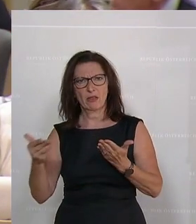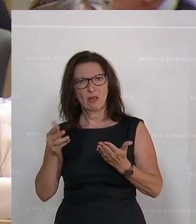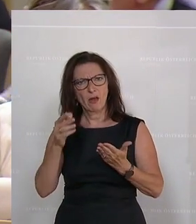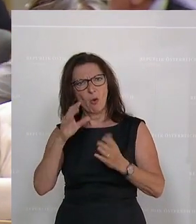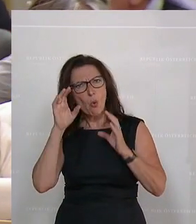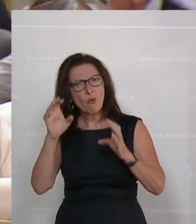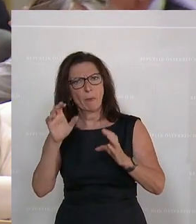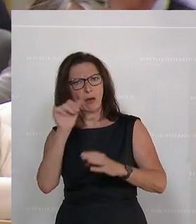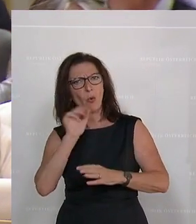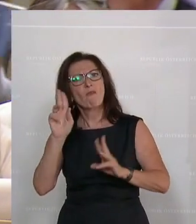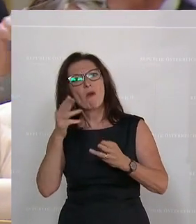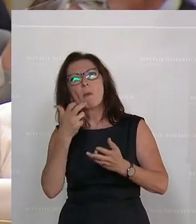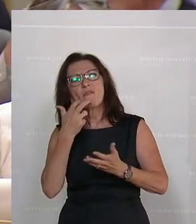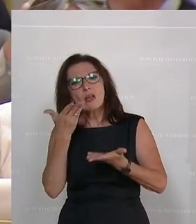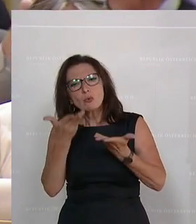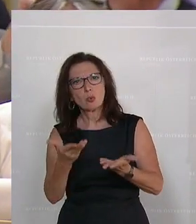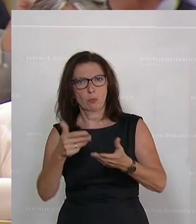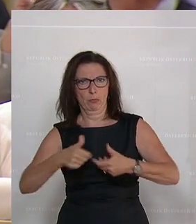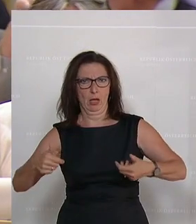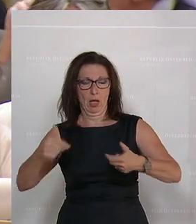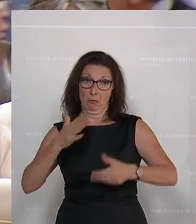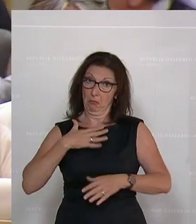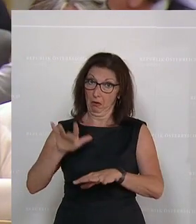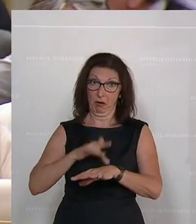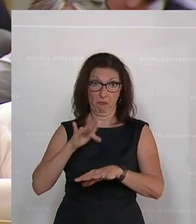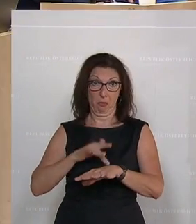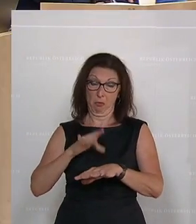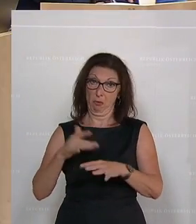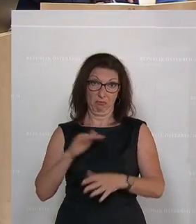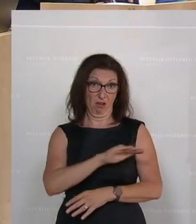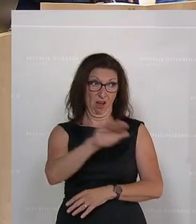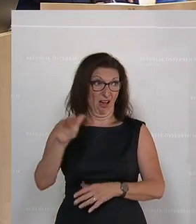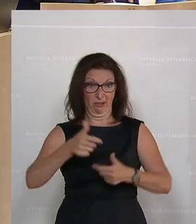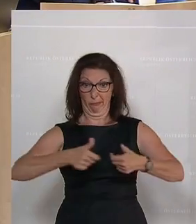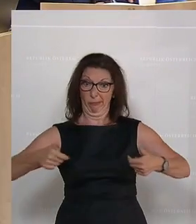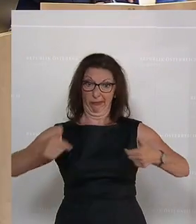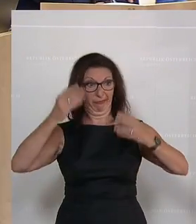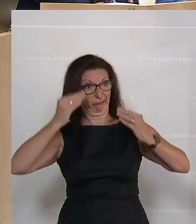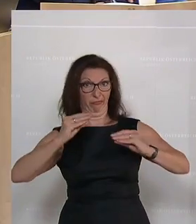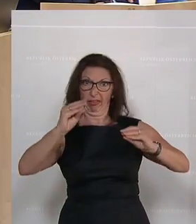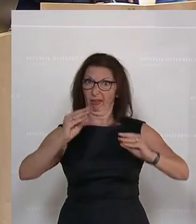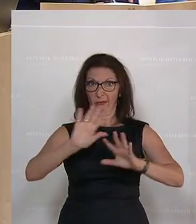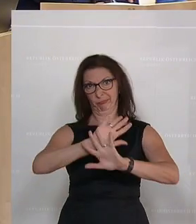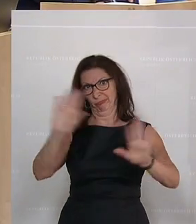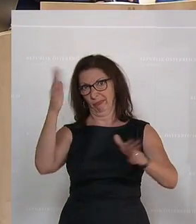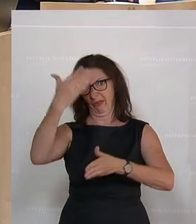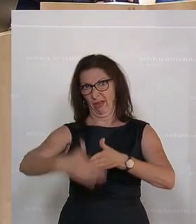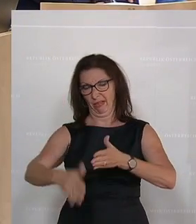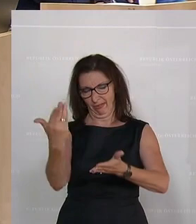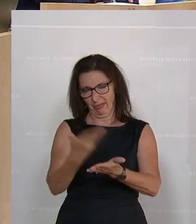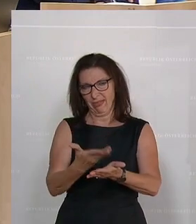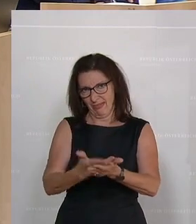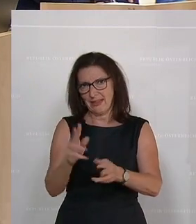dieses paket sehe ich aber das gefühl es haben schon alles zutrauen zu diesem paket verloren und deshalb ist er bundeskanzler nicht gewillt